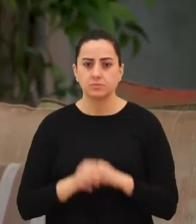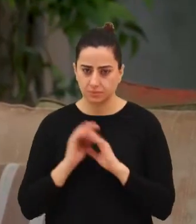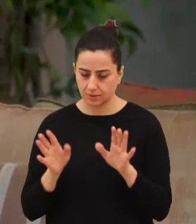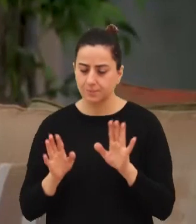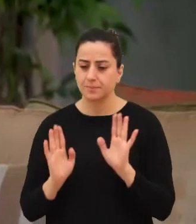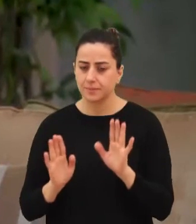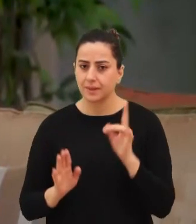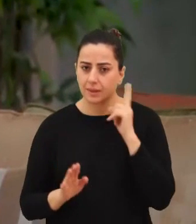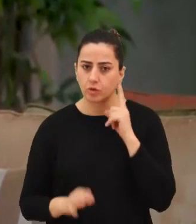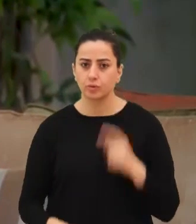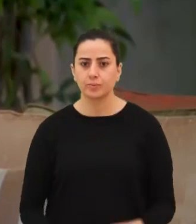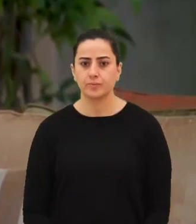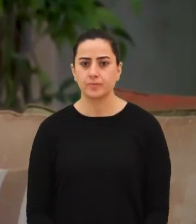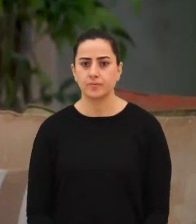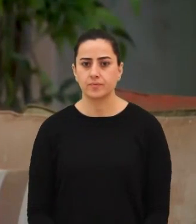Tamam Nazlıcığım dinliyorum.